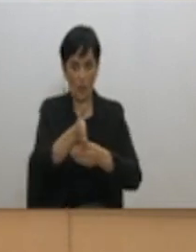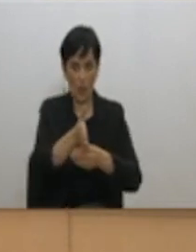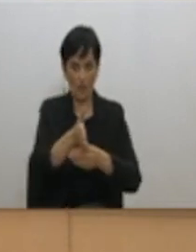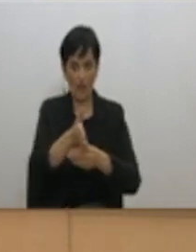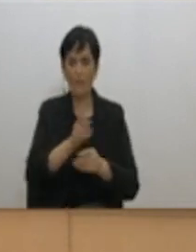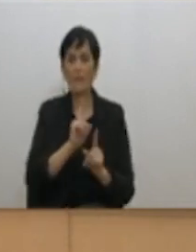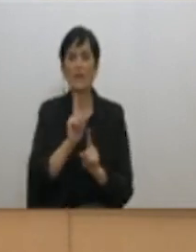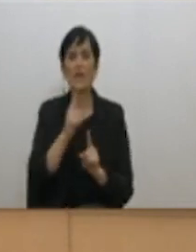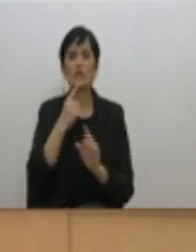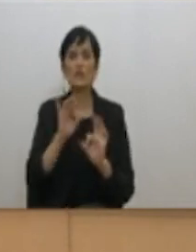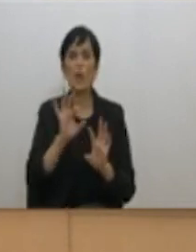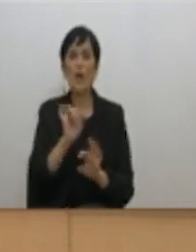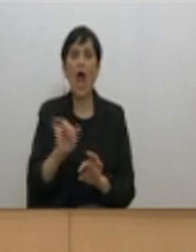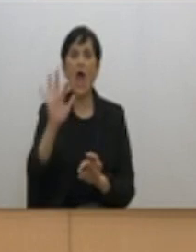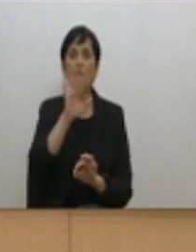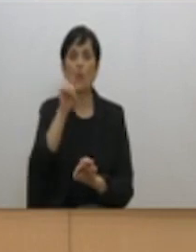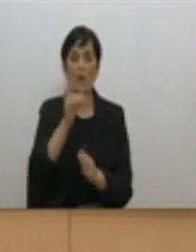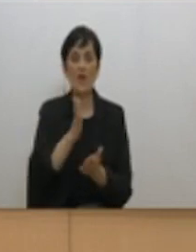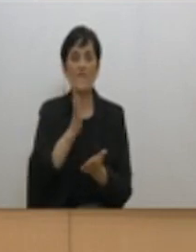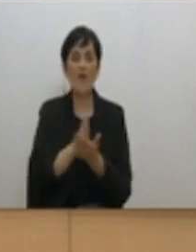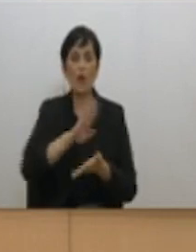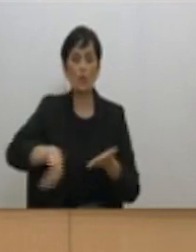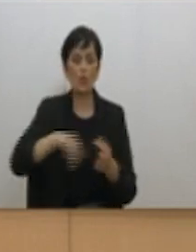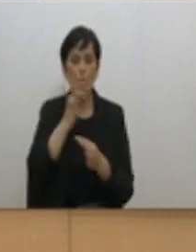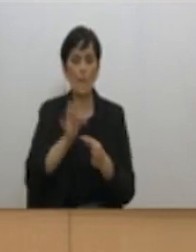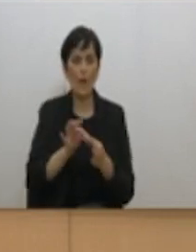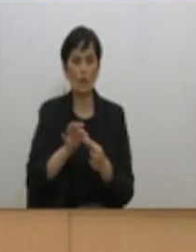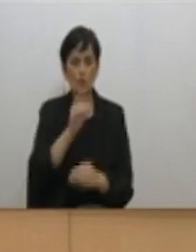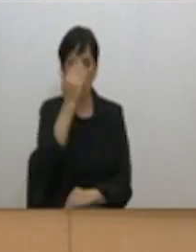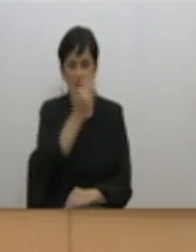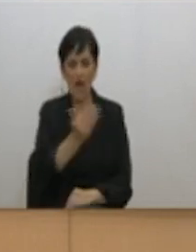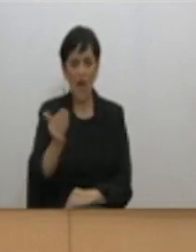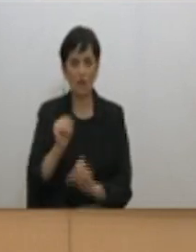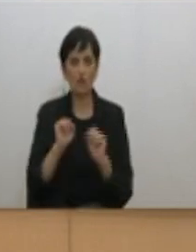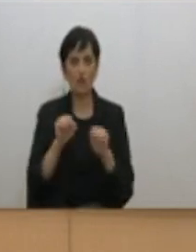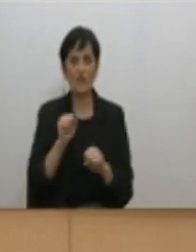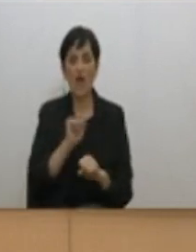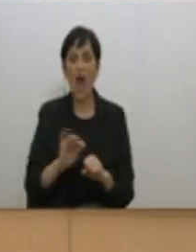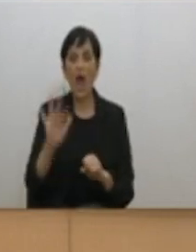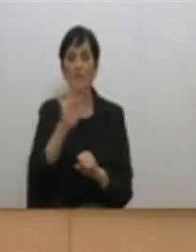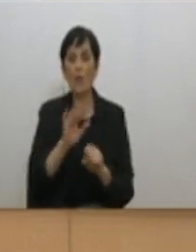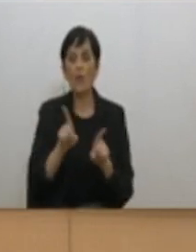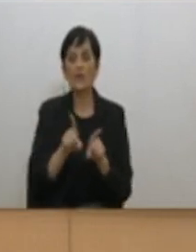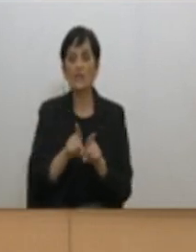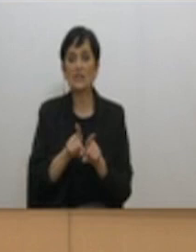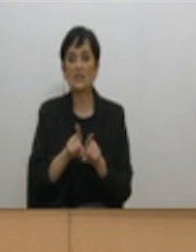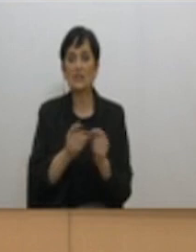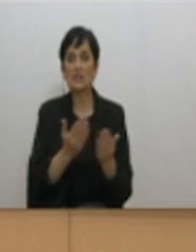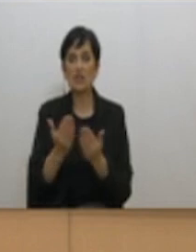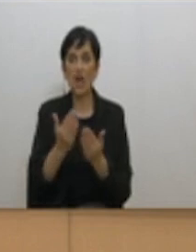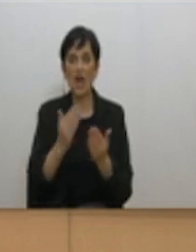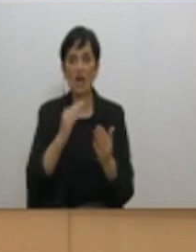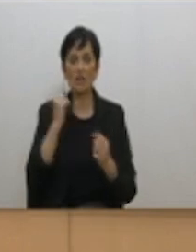რამესიც ვეუბნებით ჩვენ ევროპას, რომ ვართ ის უპასუხისგებლო ხალხი, ვისაც შეგვიძლია ევროპაში ისევ რაღაცა